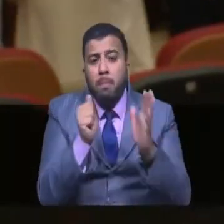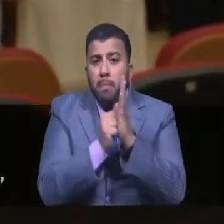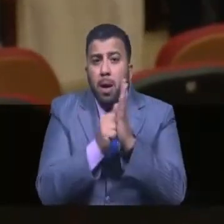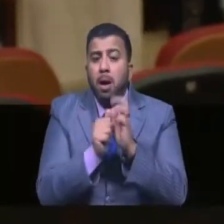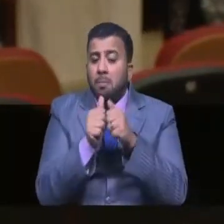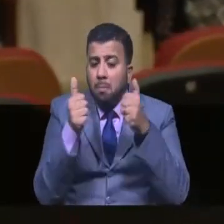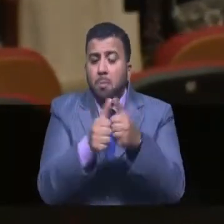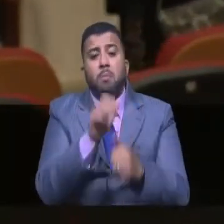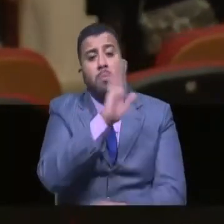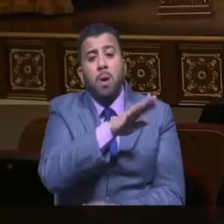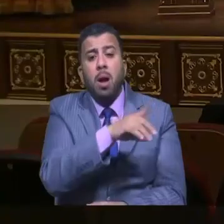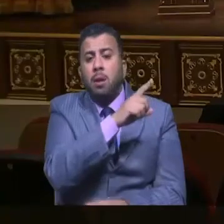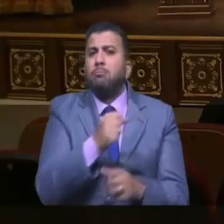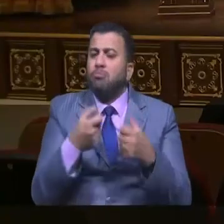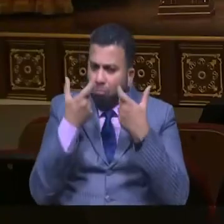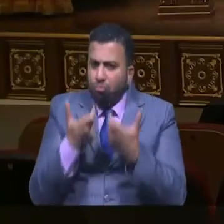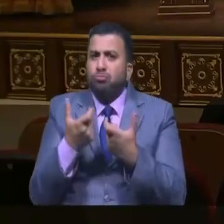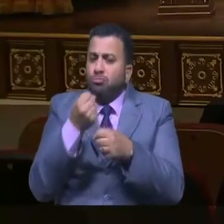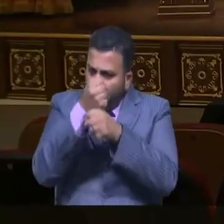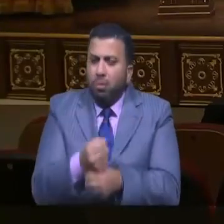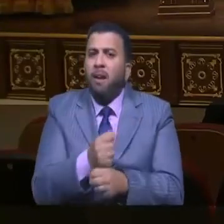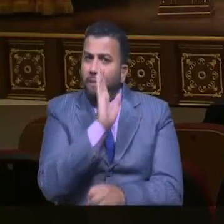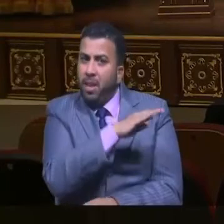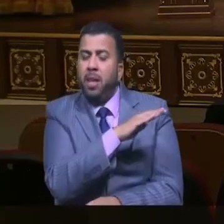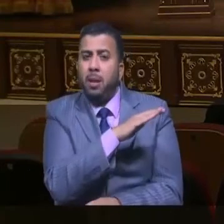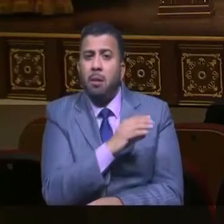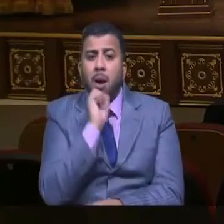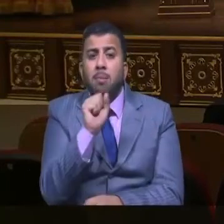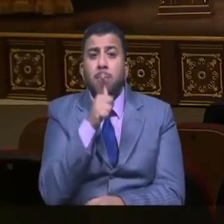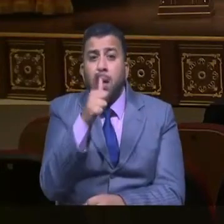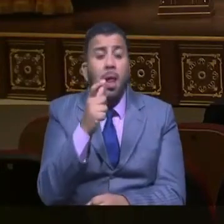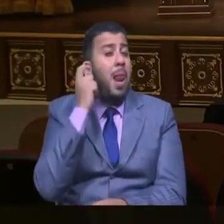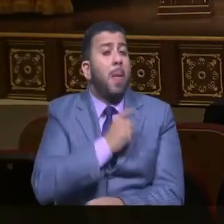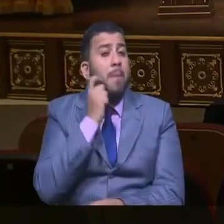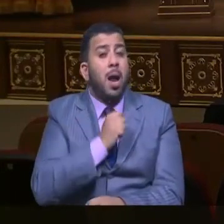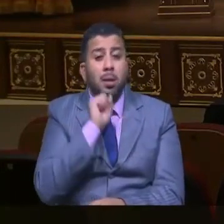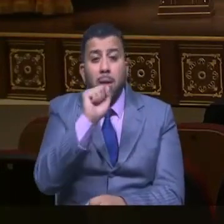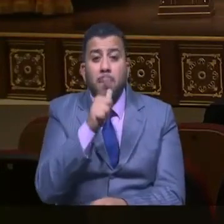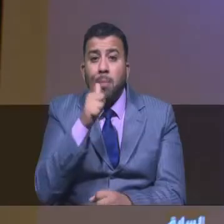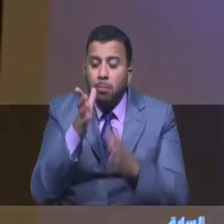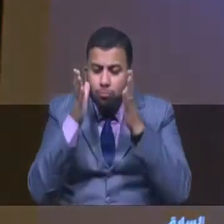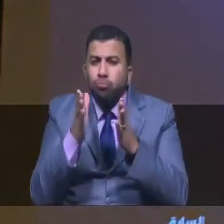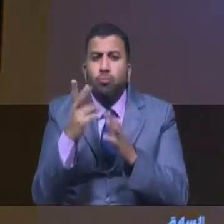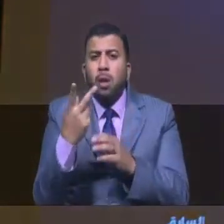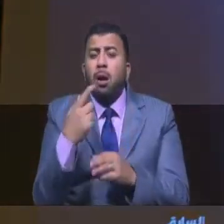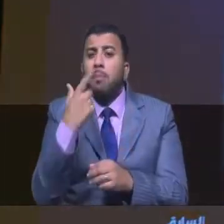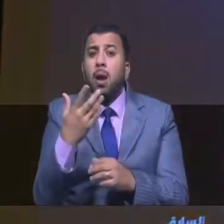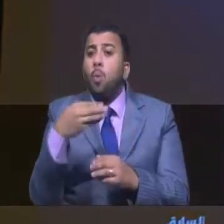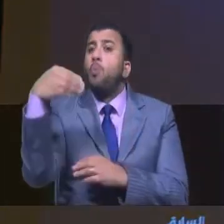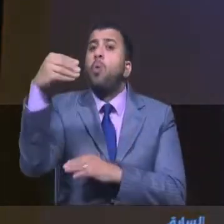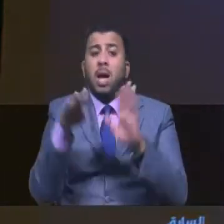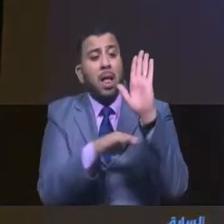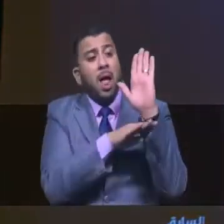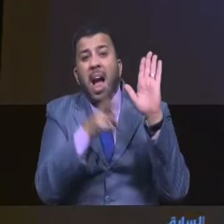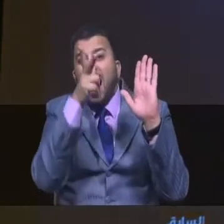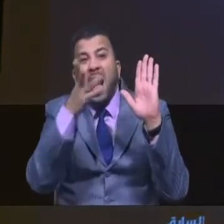السكان بعدهم هناك صامدين. إذن وعلى مرتكزين تستند الإمارات، فالمرتكز الأول عشرات الوثائق